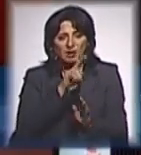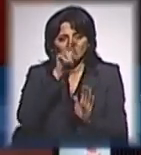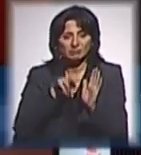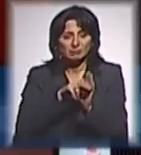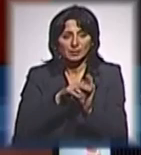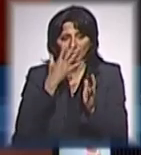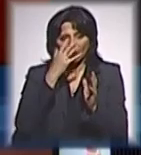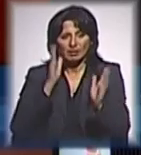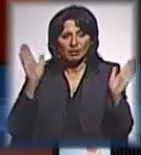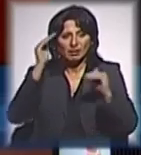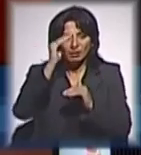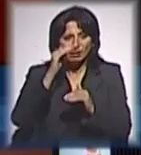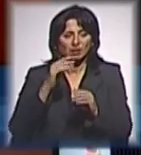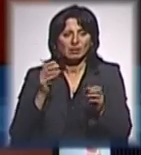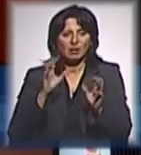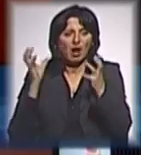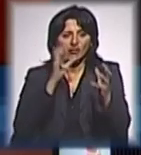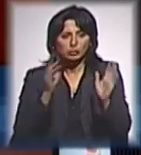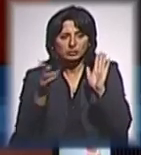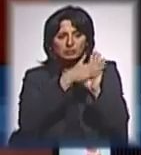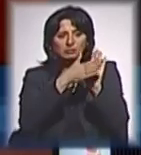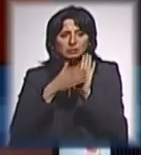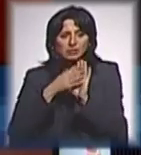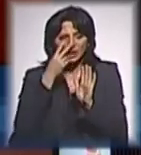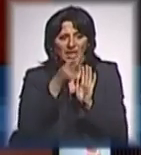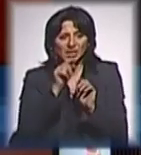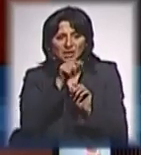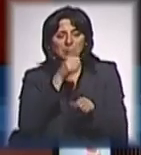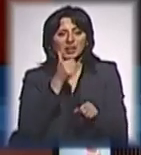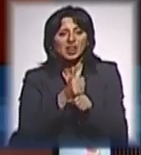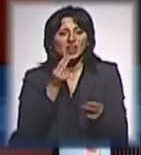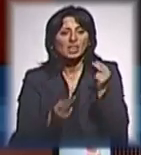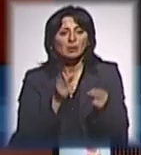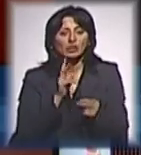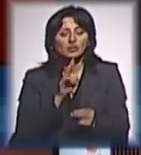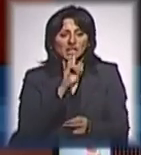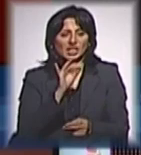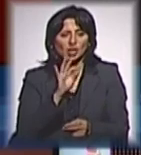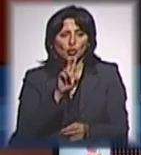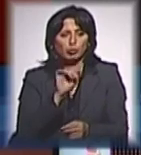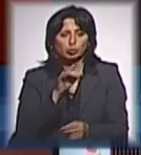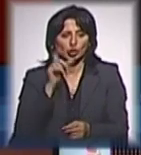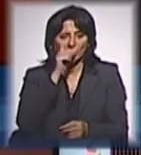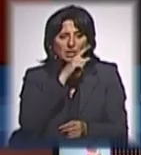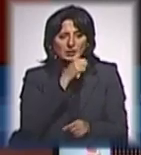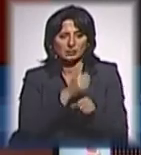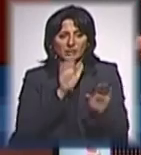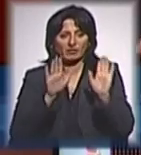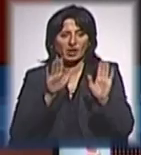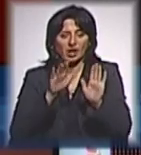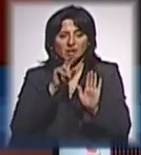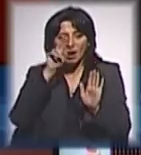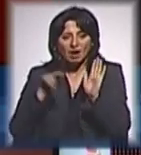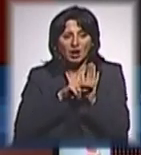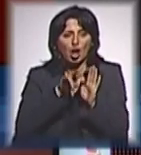ბილბორდებზე და რა ვიცი ავტობუსზე გამოკრულ პლაკატებში და რეკლამებშიც, რომ იქ თავი მოთამაშე არის ნინო ბურჯანაძე. რომლისთვისაც ამ არჩევნებში და ეს